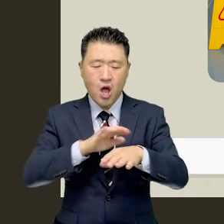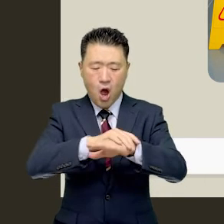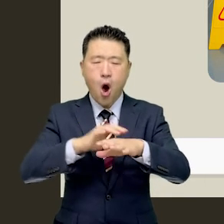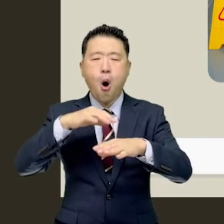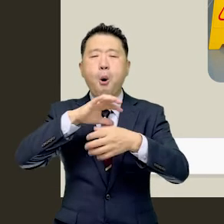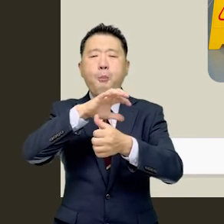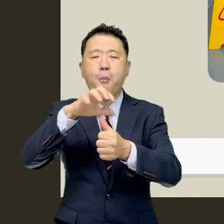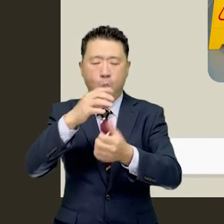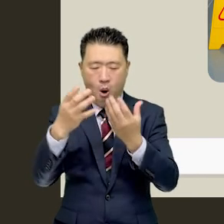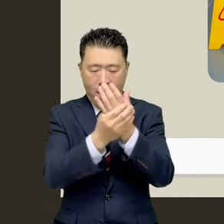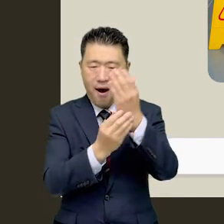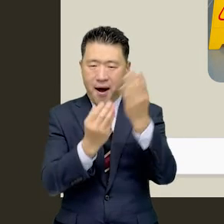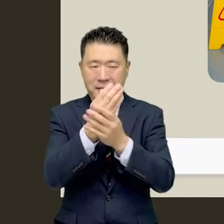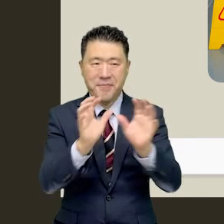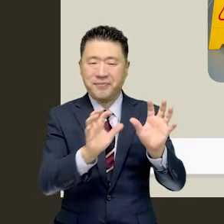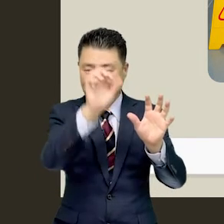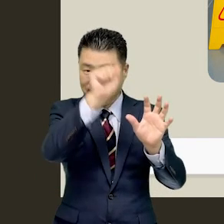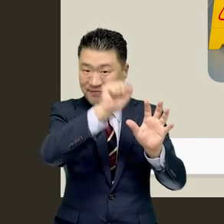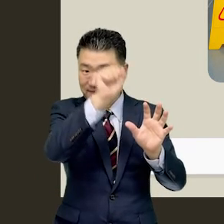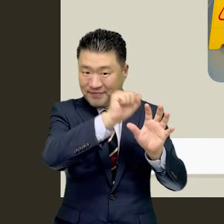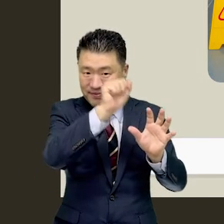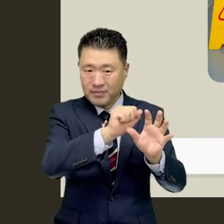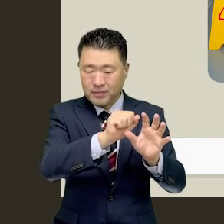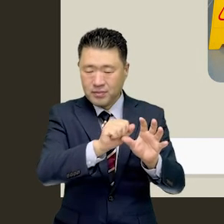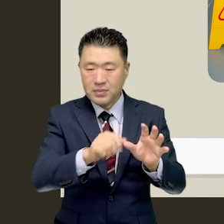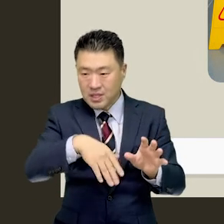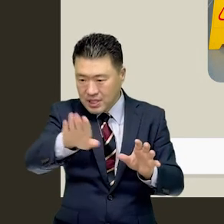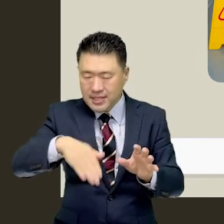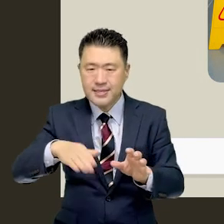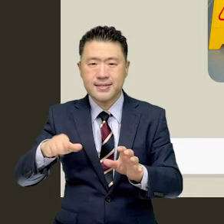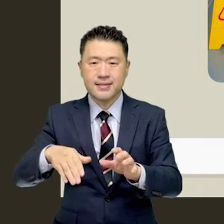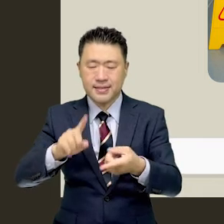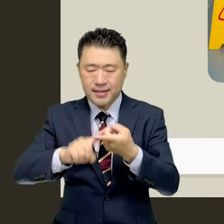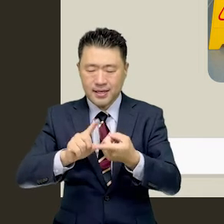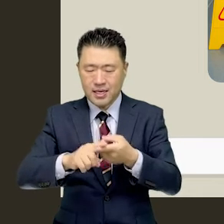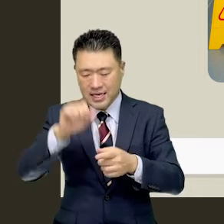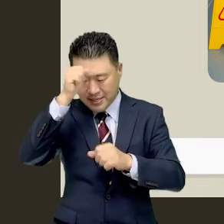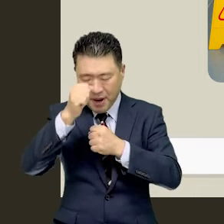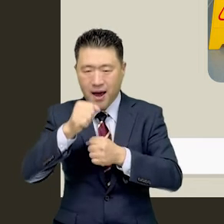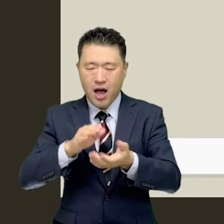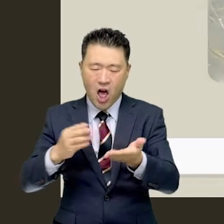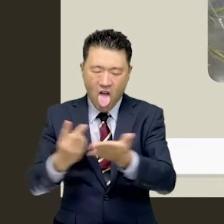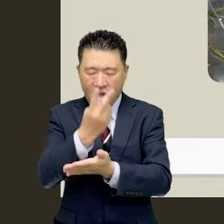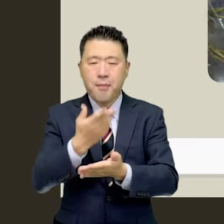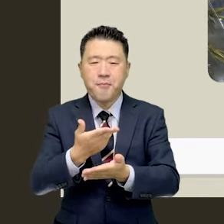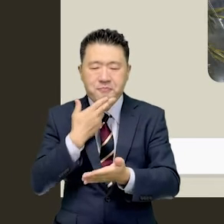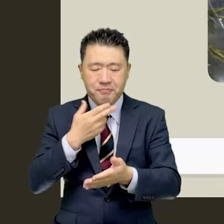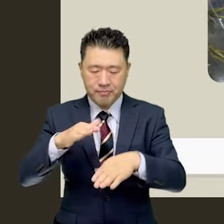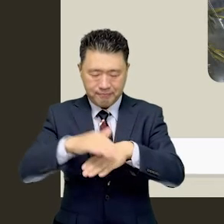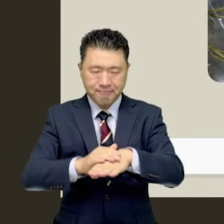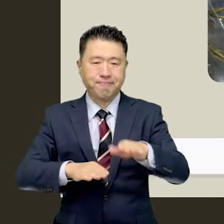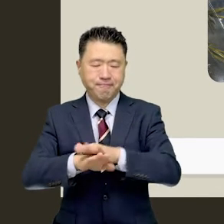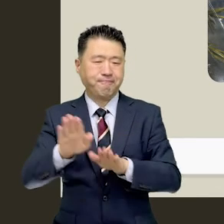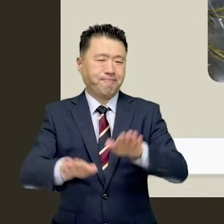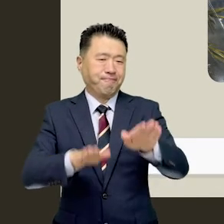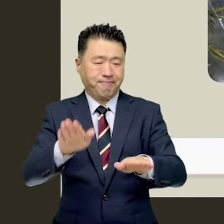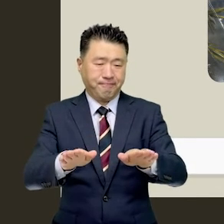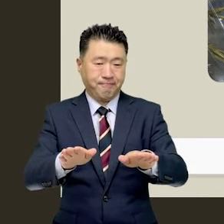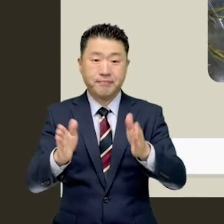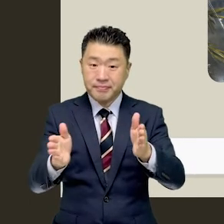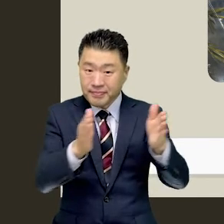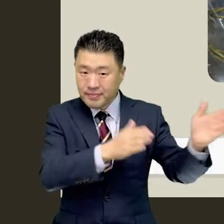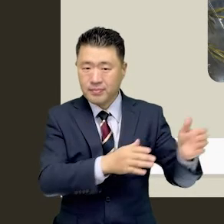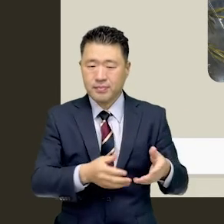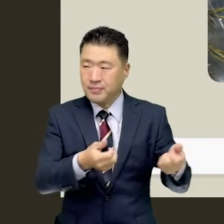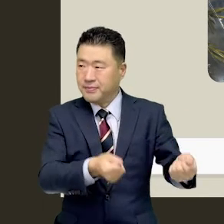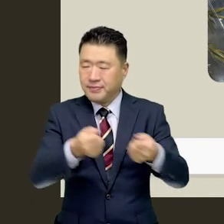착용하며 청소 작업을 할 때는 미끄럼 방지 작업화를 착용합니다. 인력 운반 작업 중 계단으로 이동할